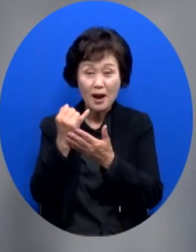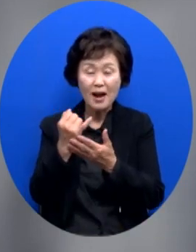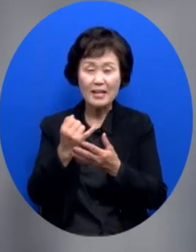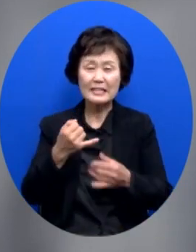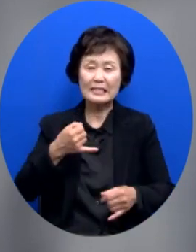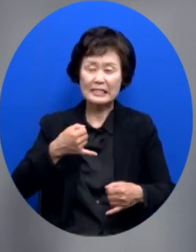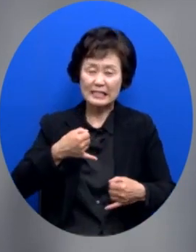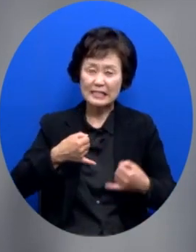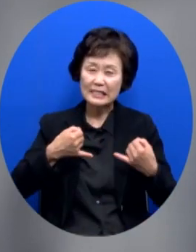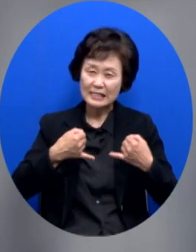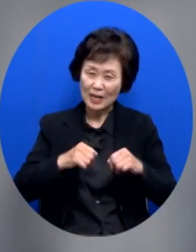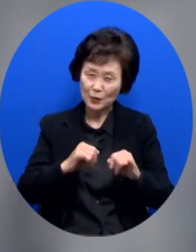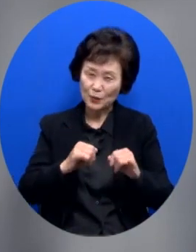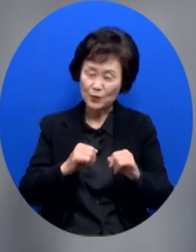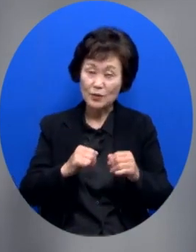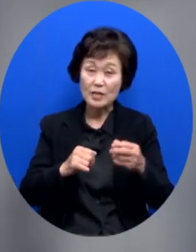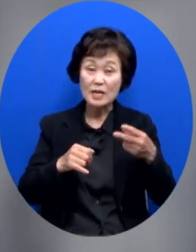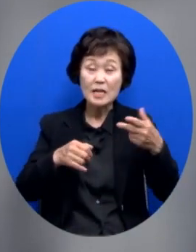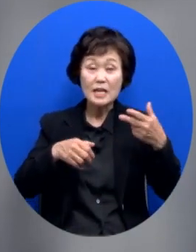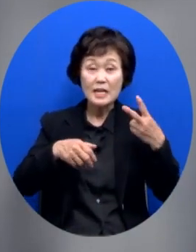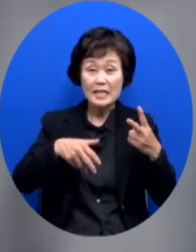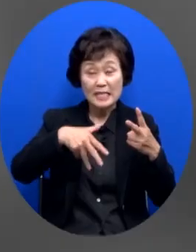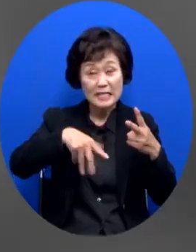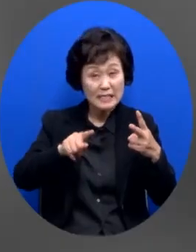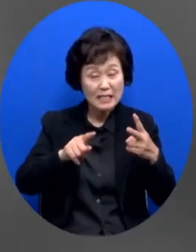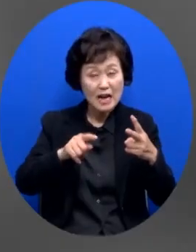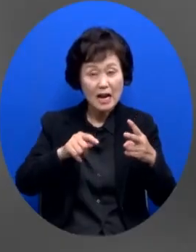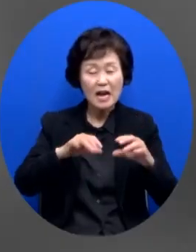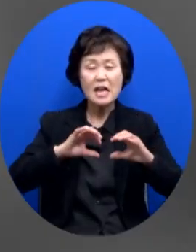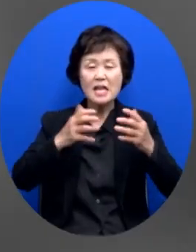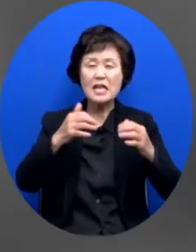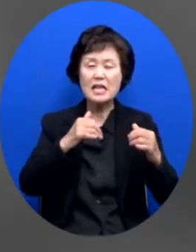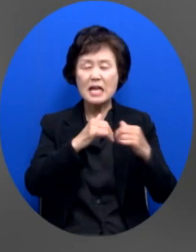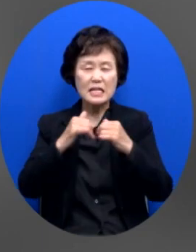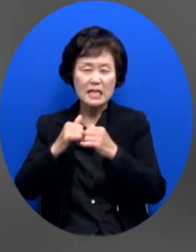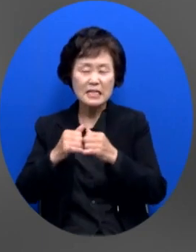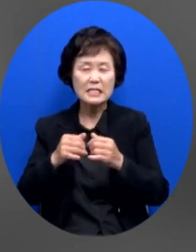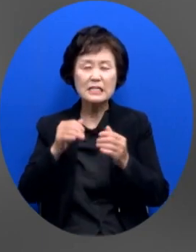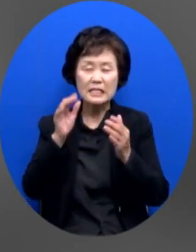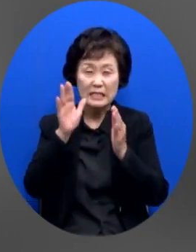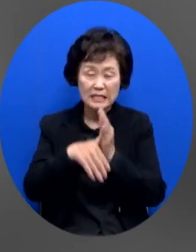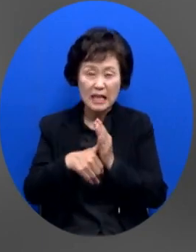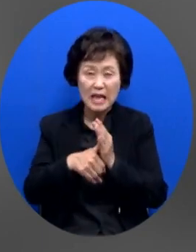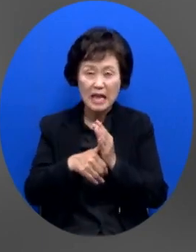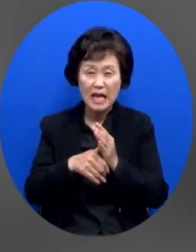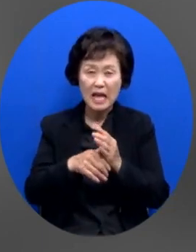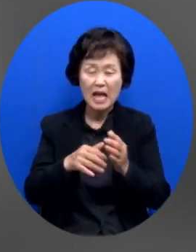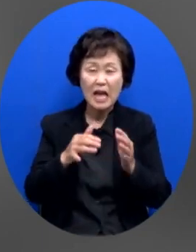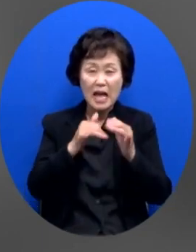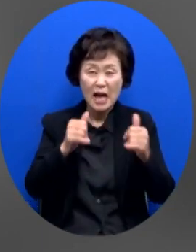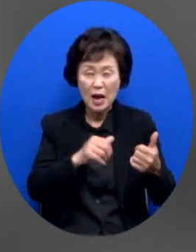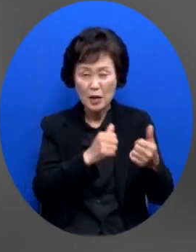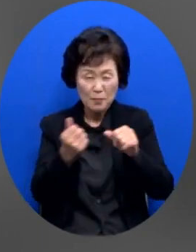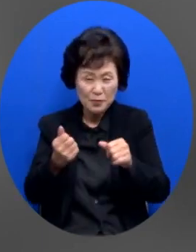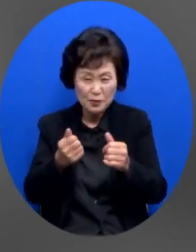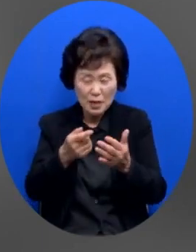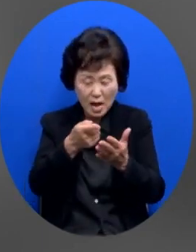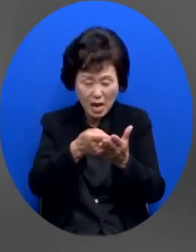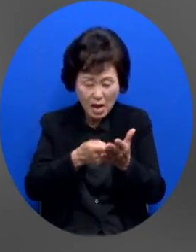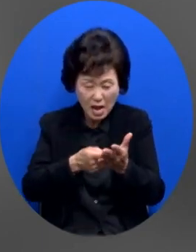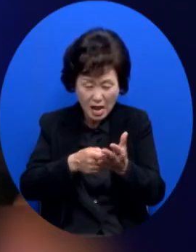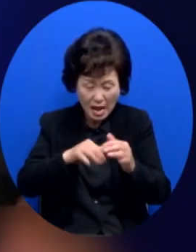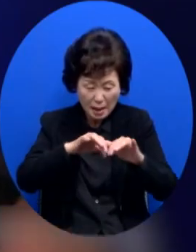2차 세계대전 당시 아우슈비츠에서 끔찍한 인체 실험을 자행했던 요제프 맹겔레로부터